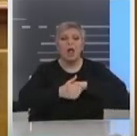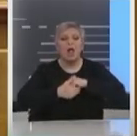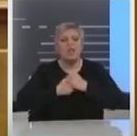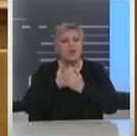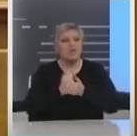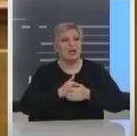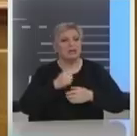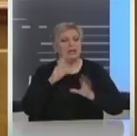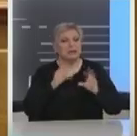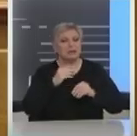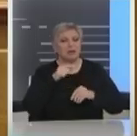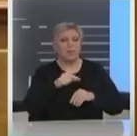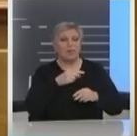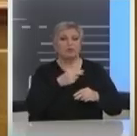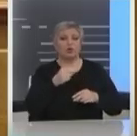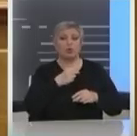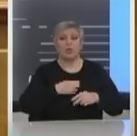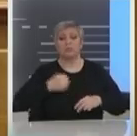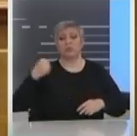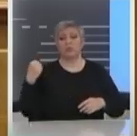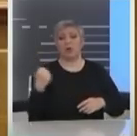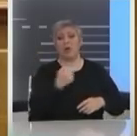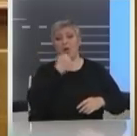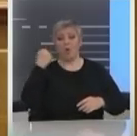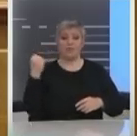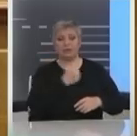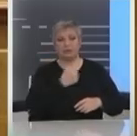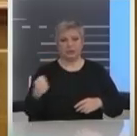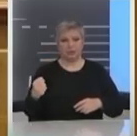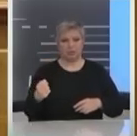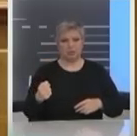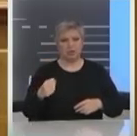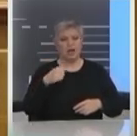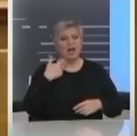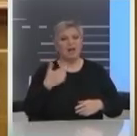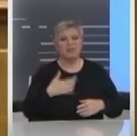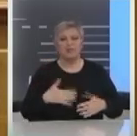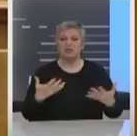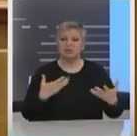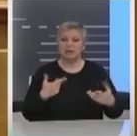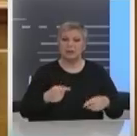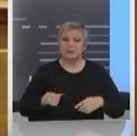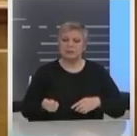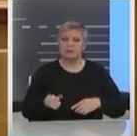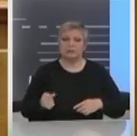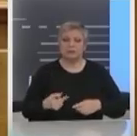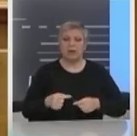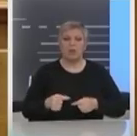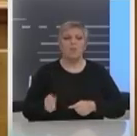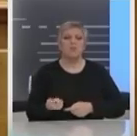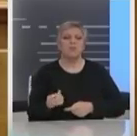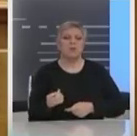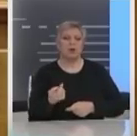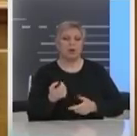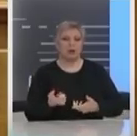ακροδεξιός. Μην παίζετε με τις ευαισθησίες του ελληνικού λαού. Θα μπορούσε πράγματι η σημερινή συγκυρία να